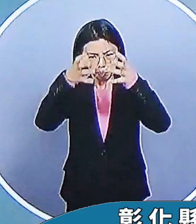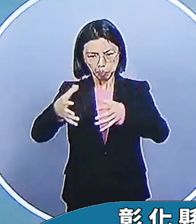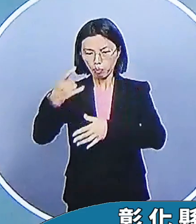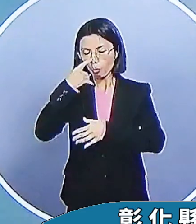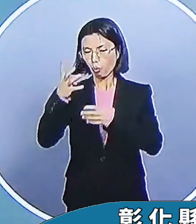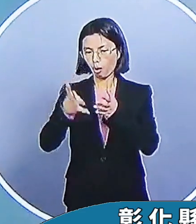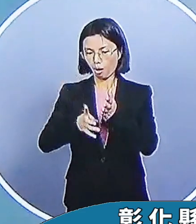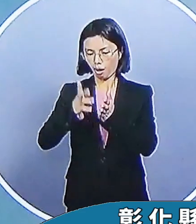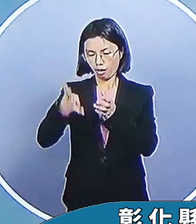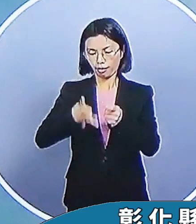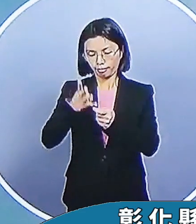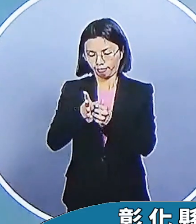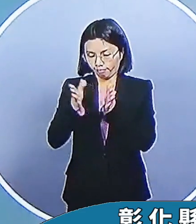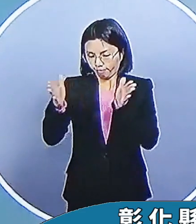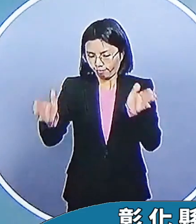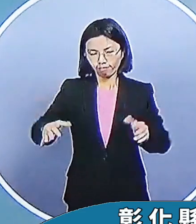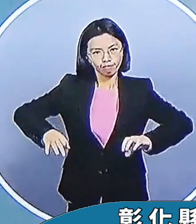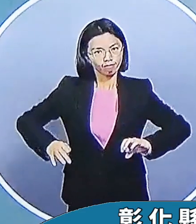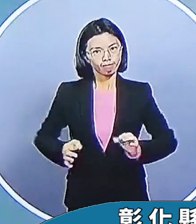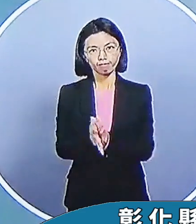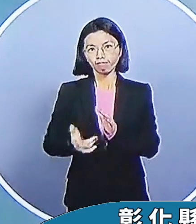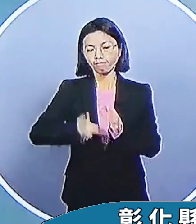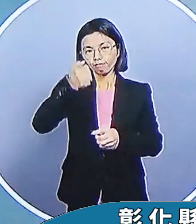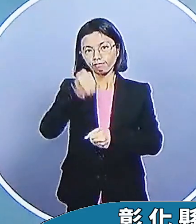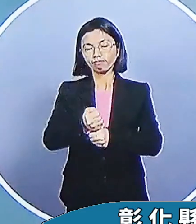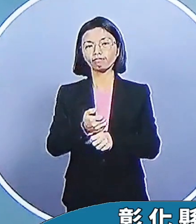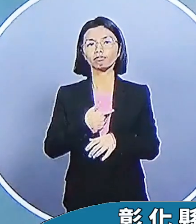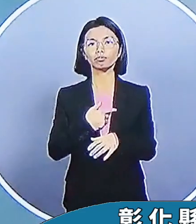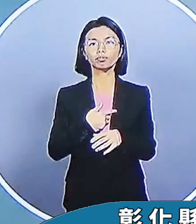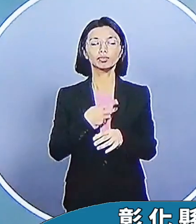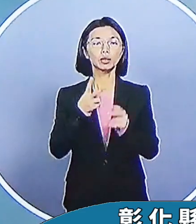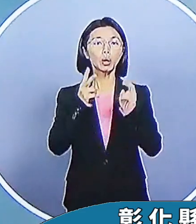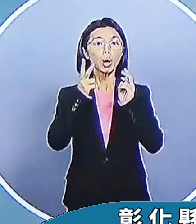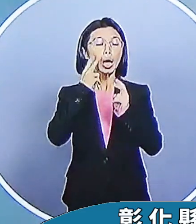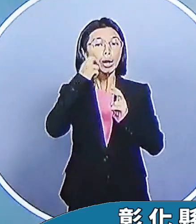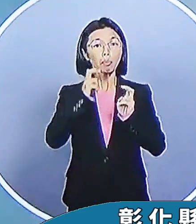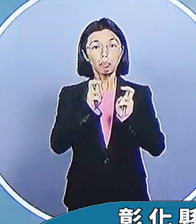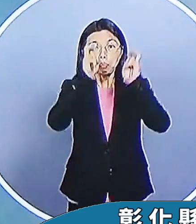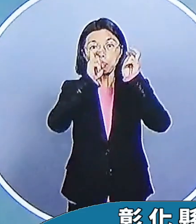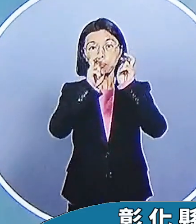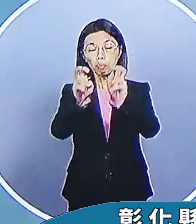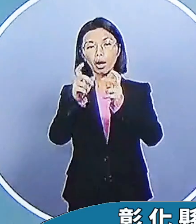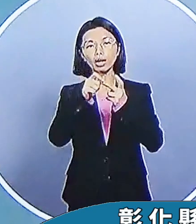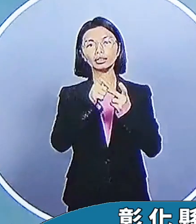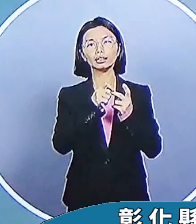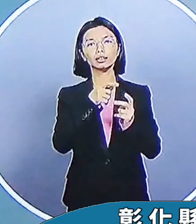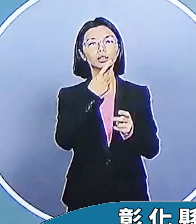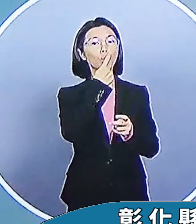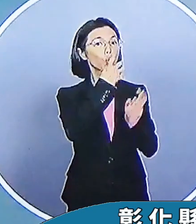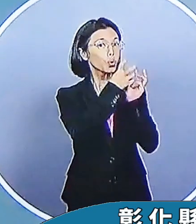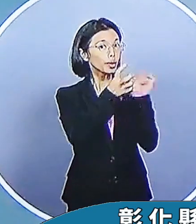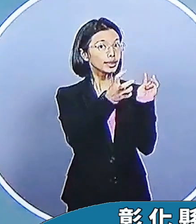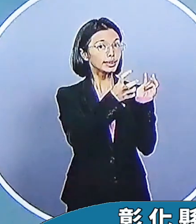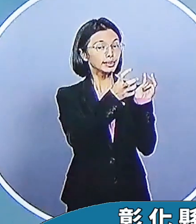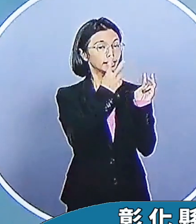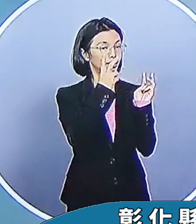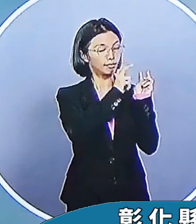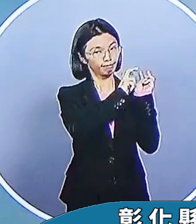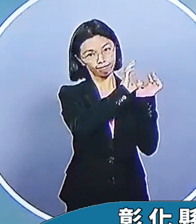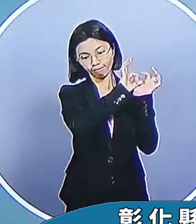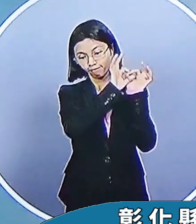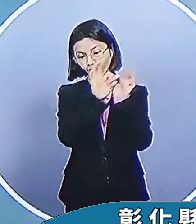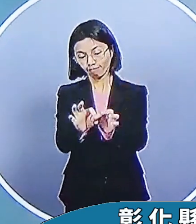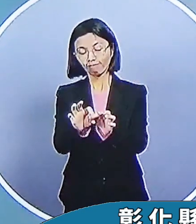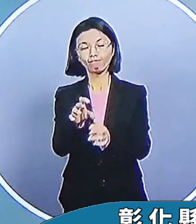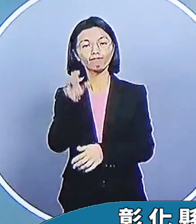年内底，我会互伊动工。无论是咱的彰化的铁路高架。也就是台中捷运绿线延伸到彰